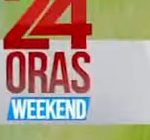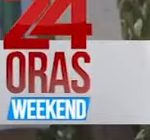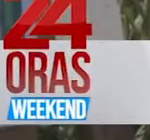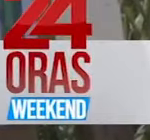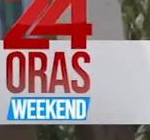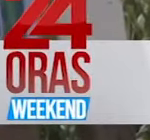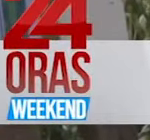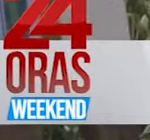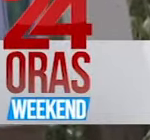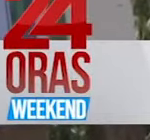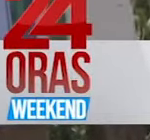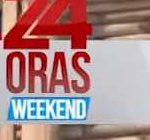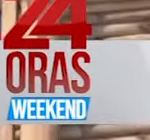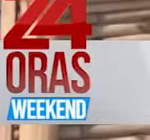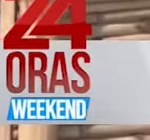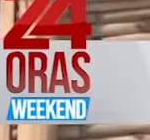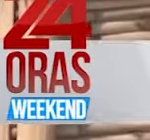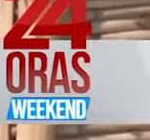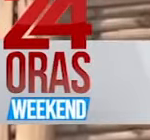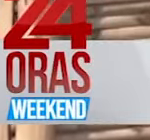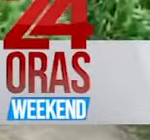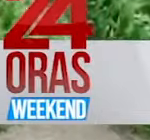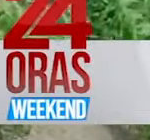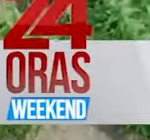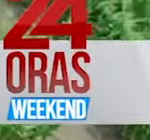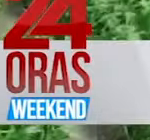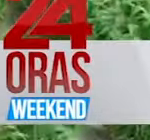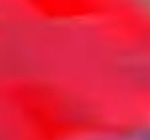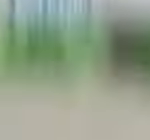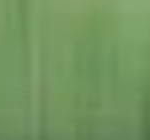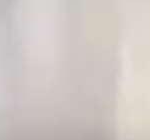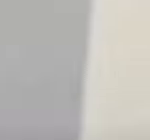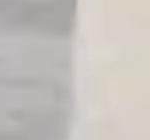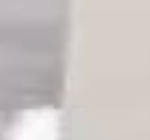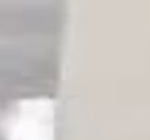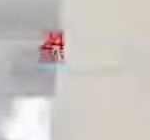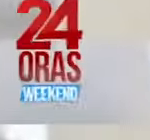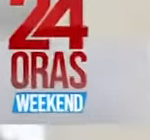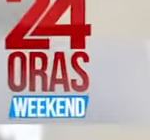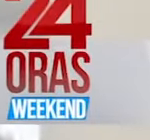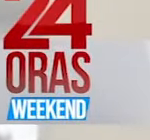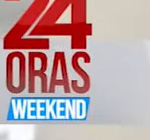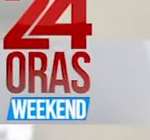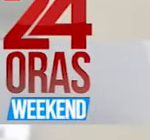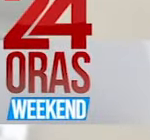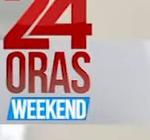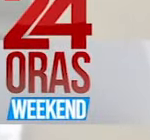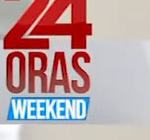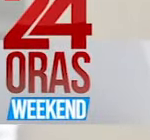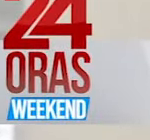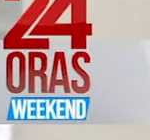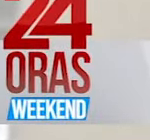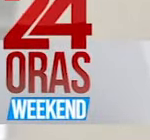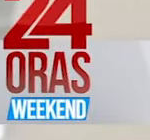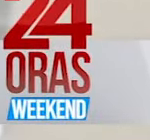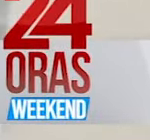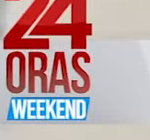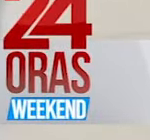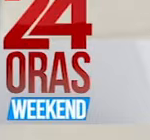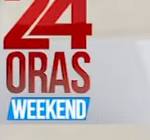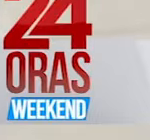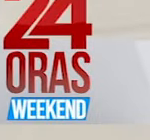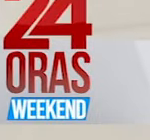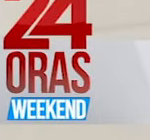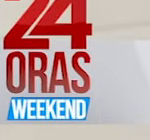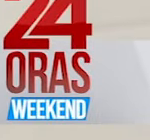Adventure at education in one sa corn maze na Ilocos Norte. At V ng BTS nagpa-wow sa